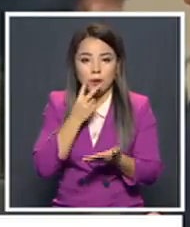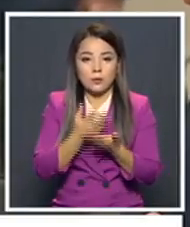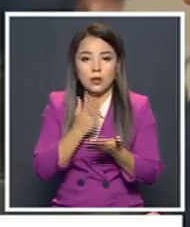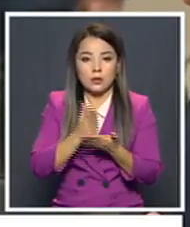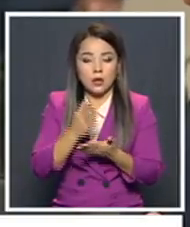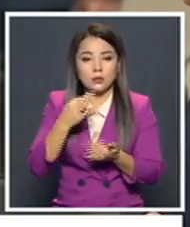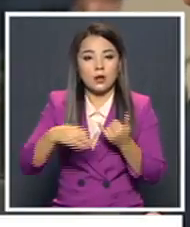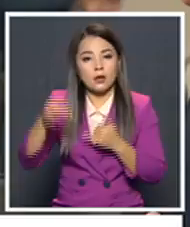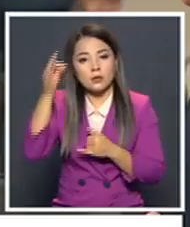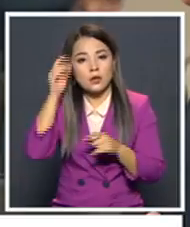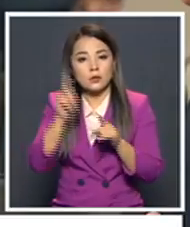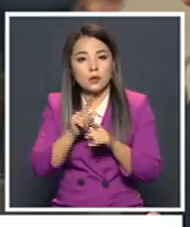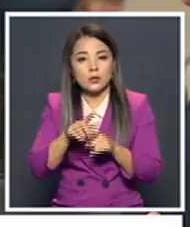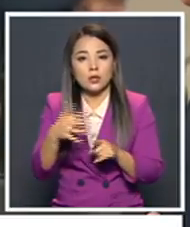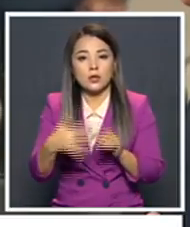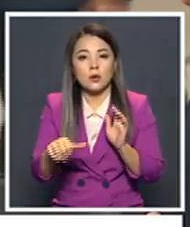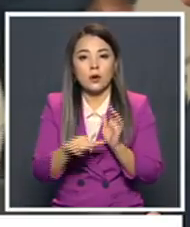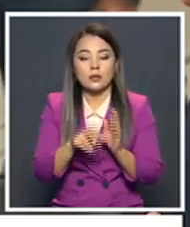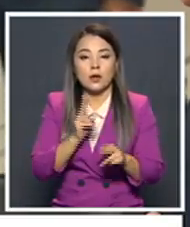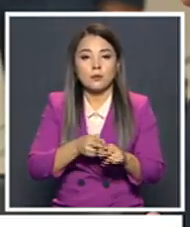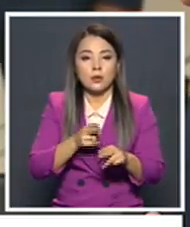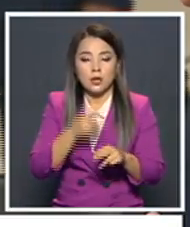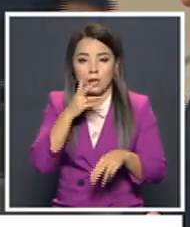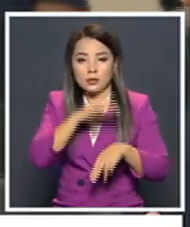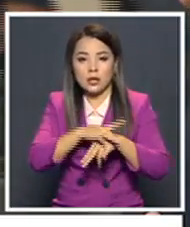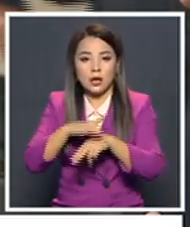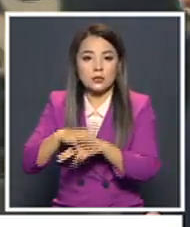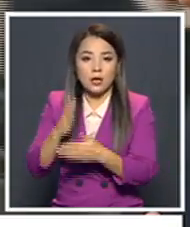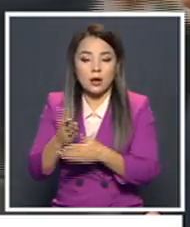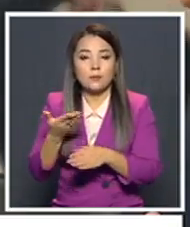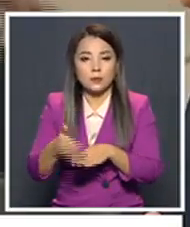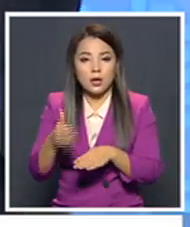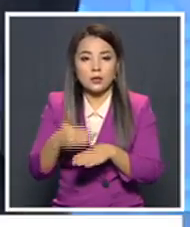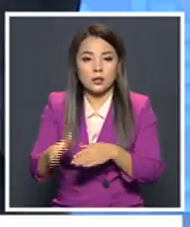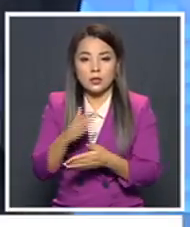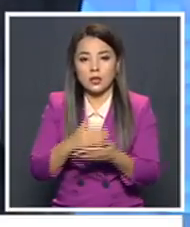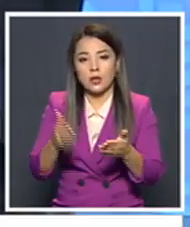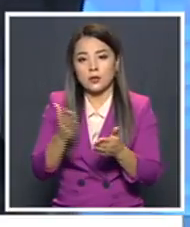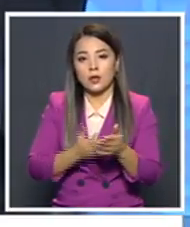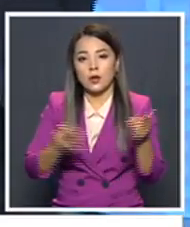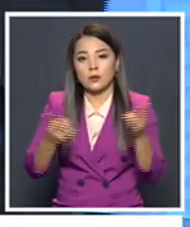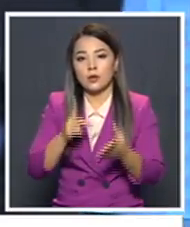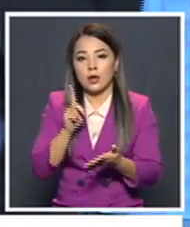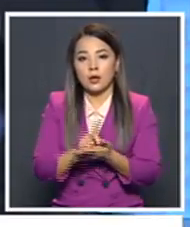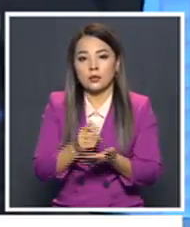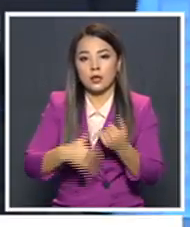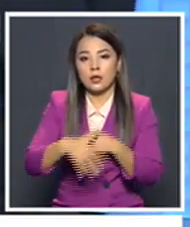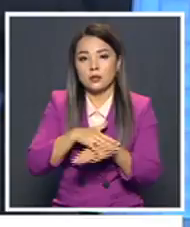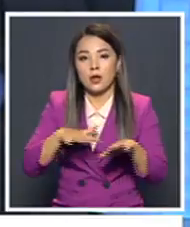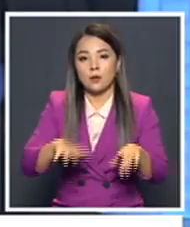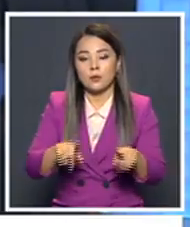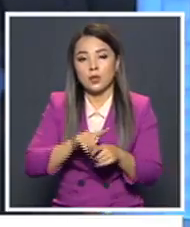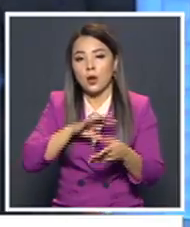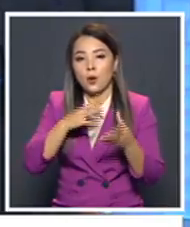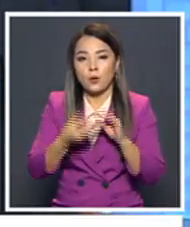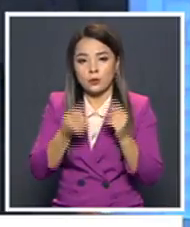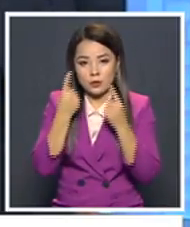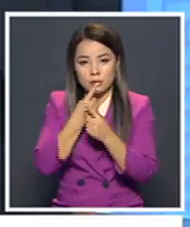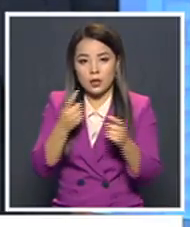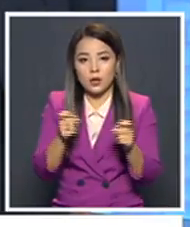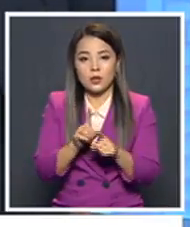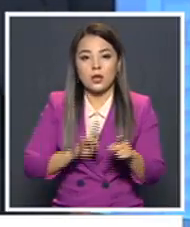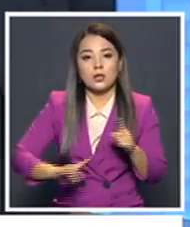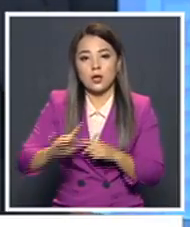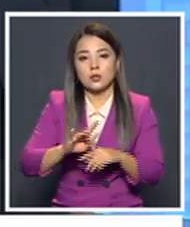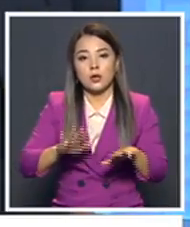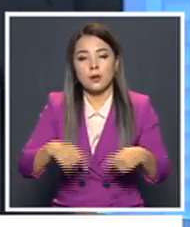сала кетейін, алғашында 56 кедергі анықталған. Оларды біртіндеп жойып жатырмыз. Үкімет аралық кеңес отырысының қорытындысы бойынша Сербия Республикасы